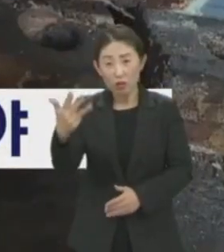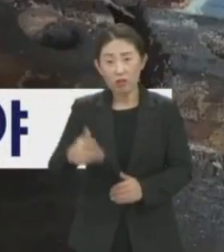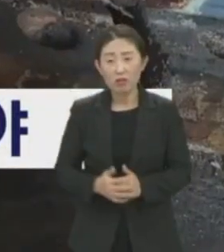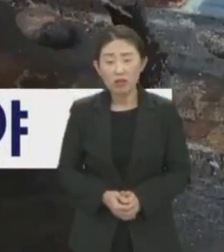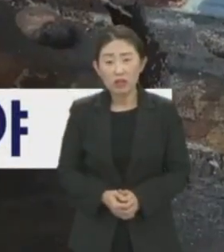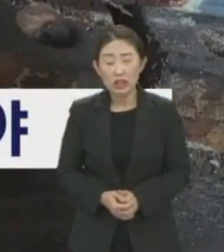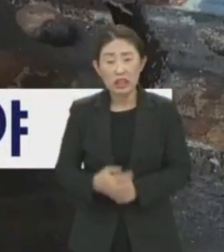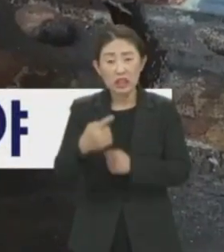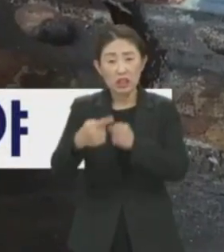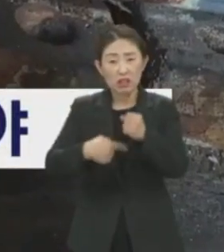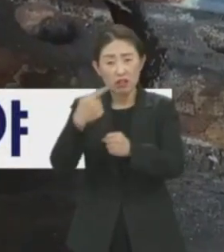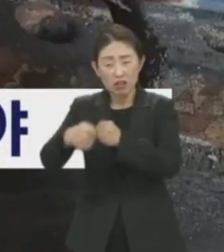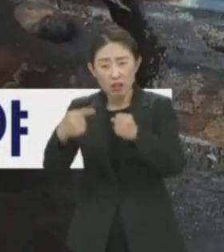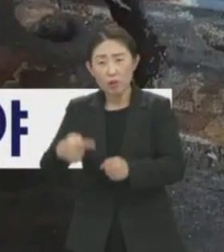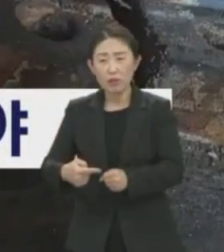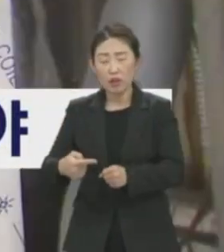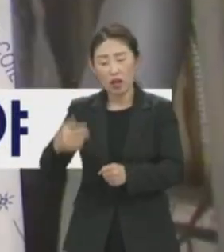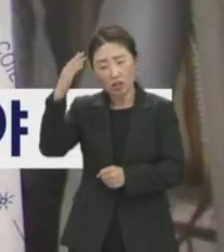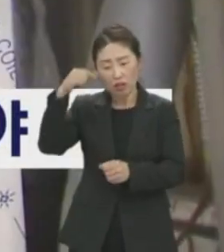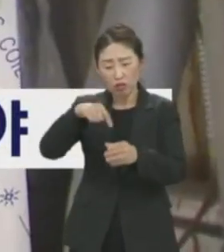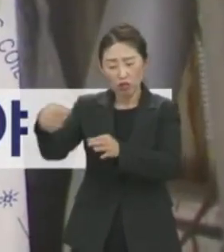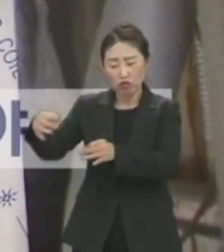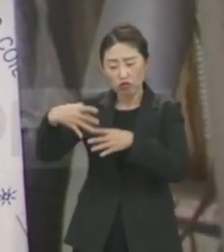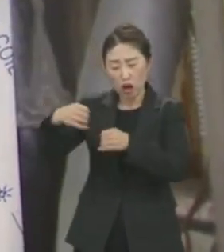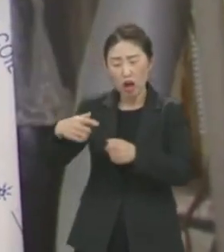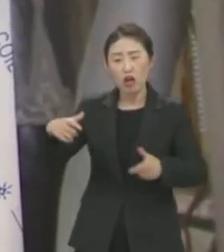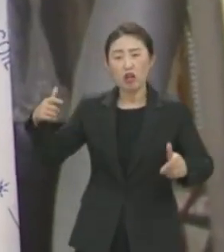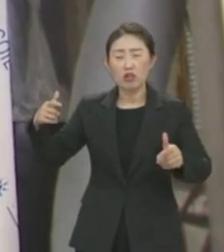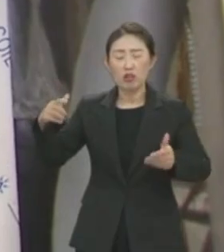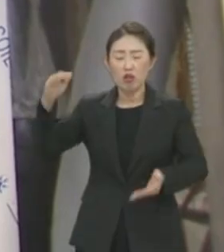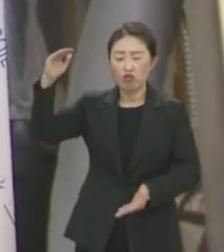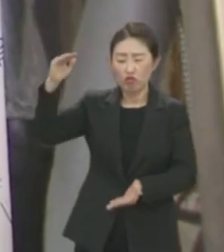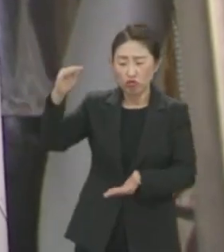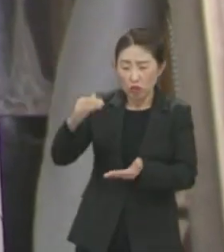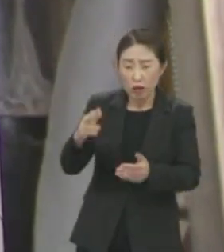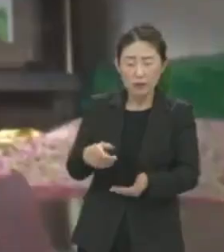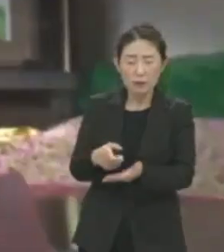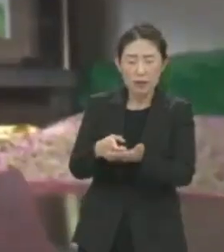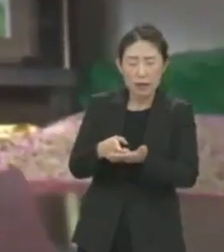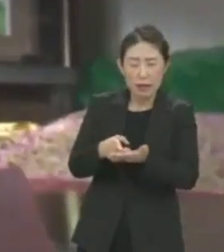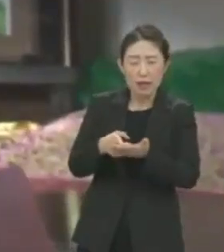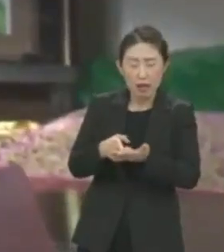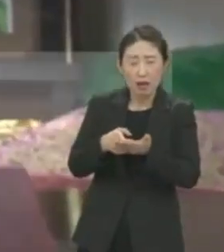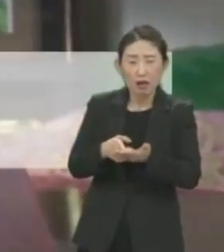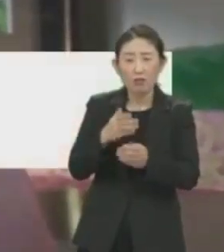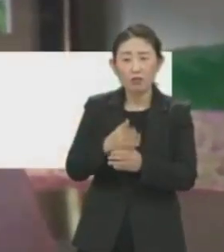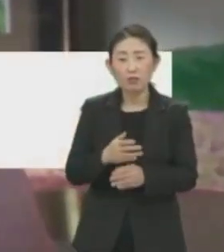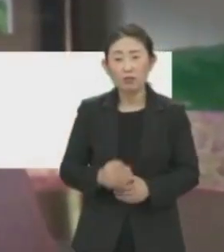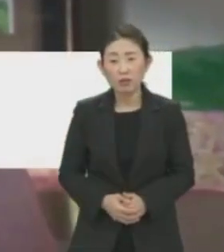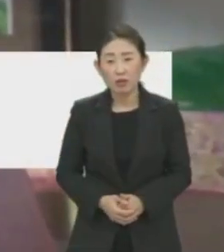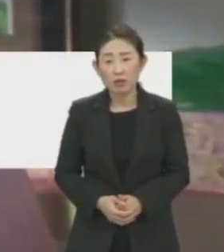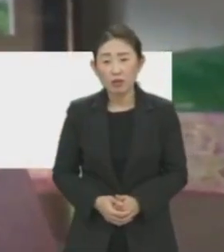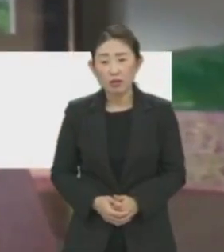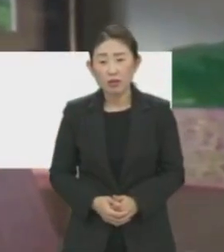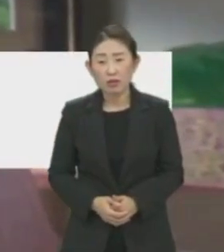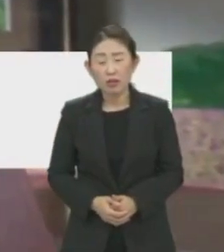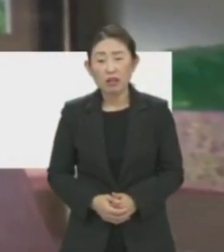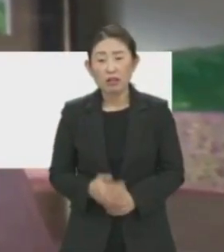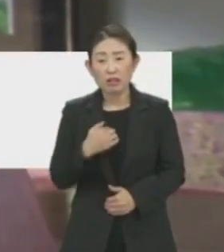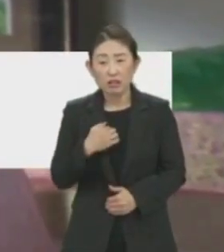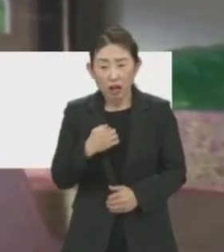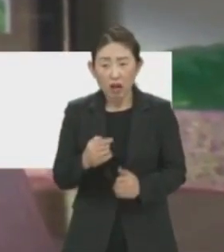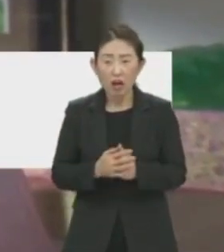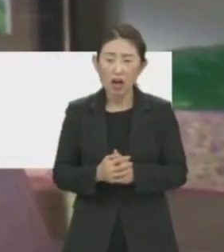갈수록 연탄 후원이 눈에 띄게 줄며 이마저도 아껴 쓰는 경우도 많습니다. 그러니까 1200장 가져야 돼.